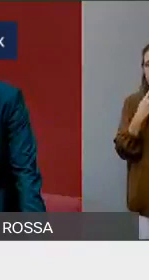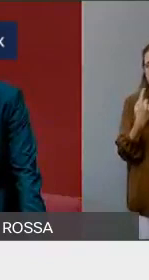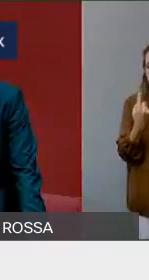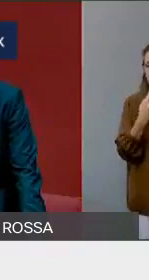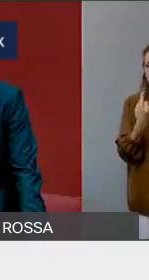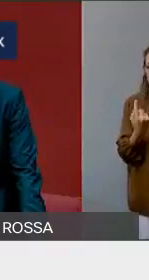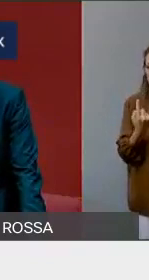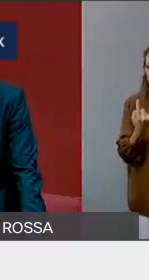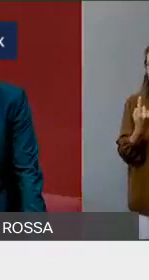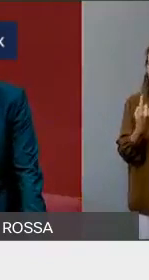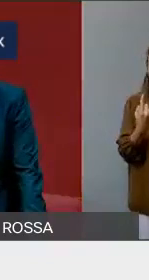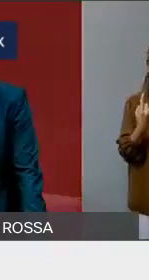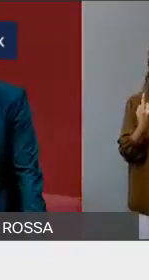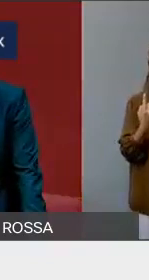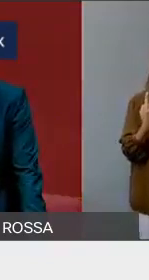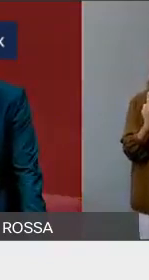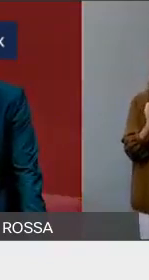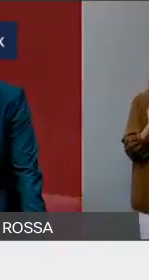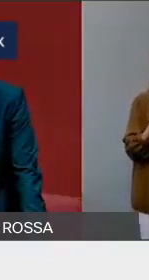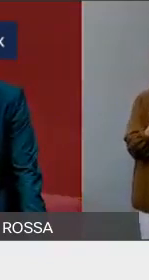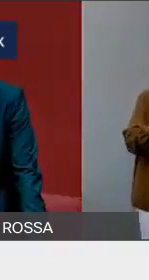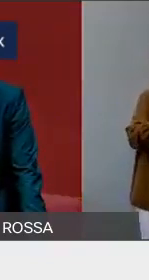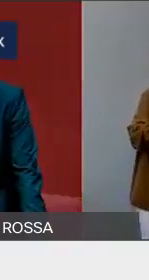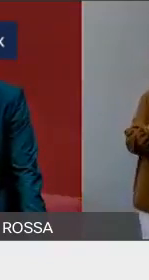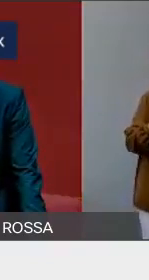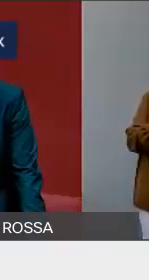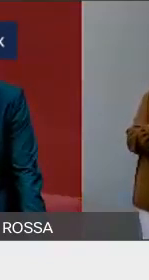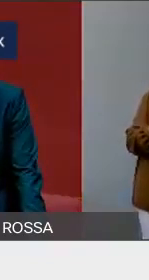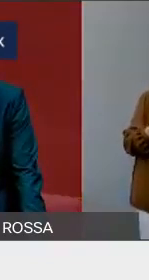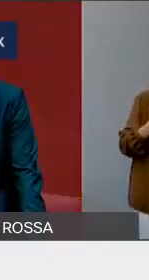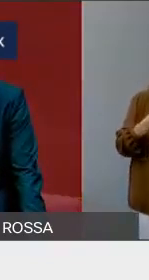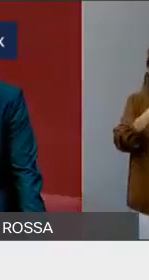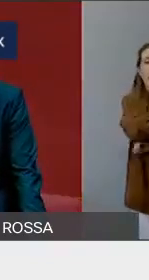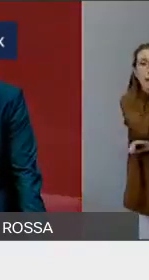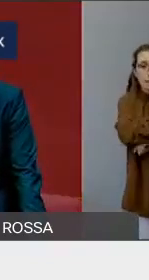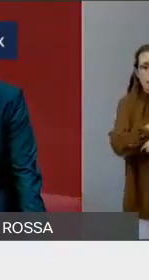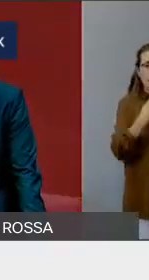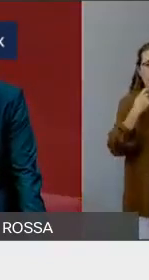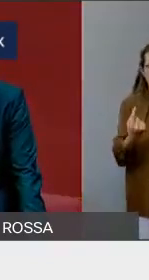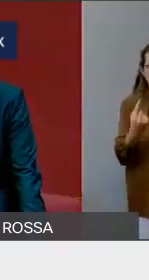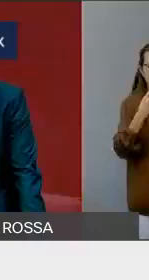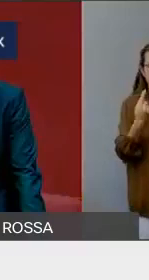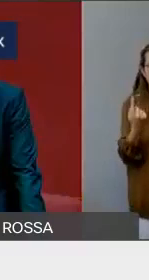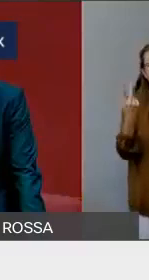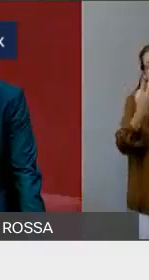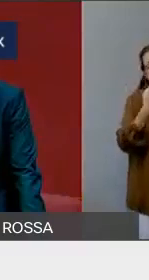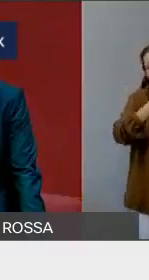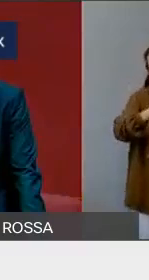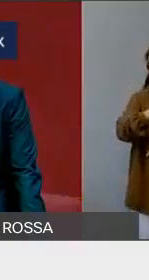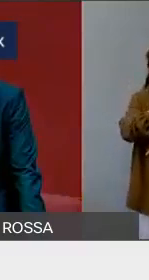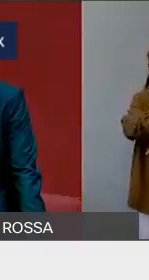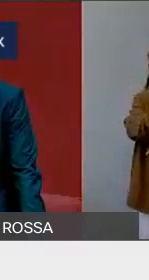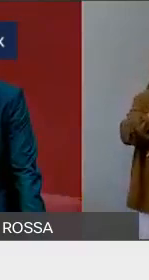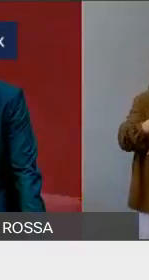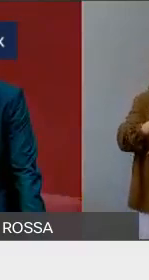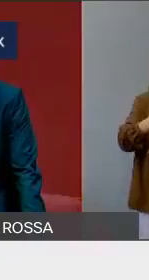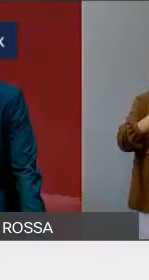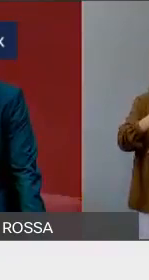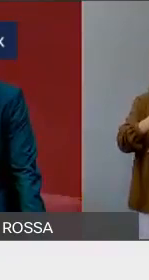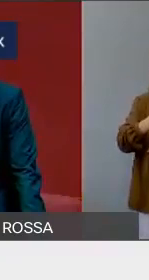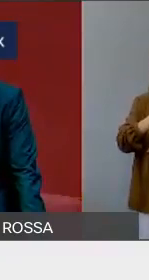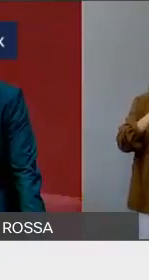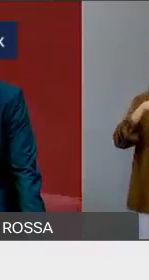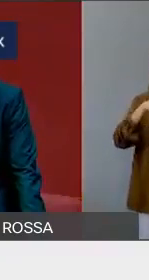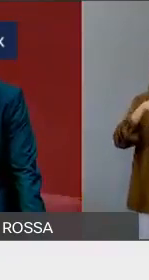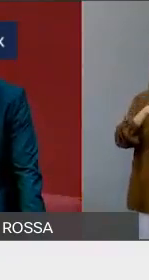tra autorità sistema portuale capitaneria un dibattito a cui noi come comune di genova stiamo partecipando anche attivamente